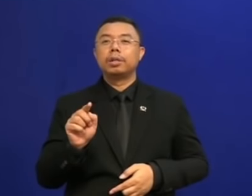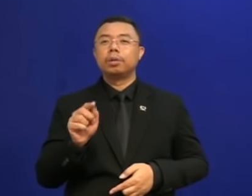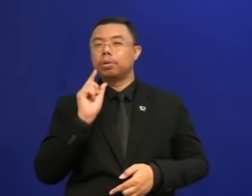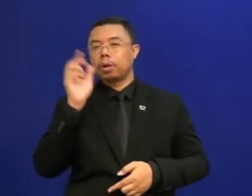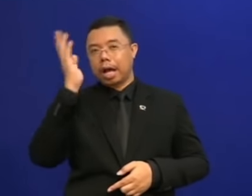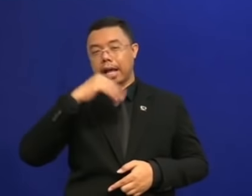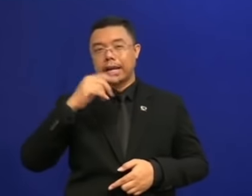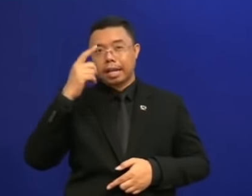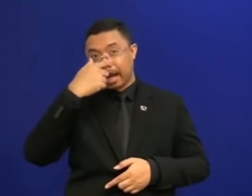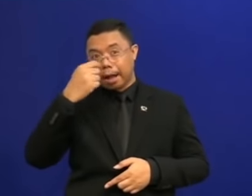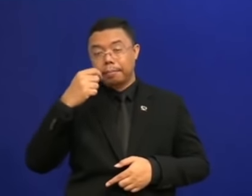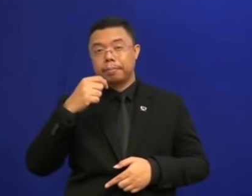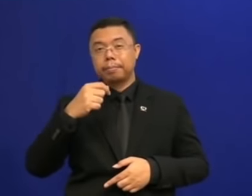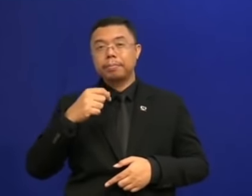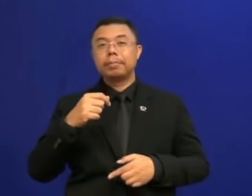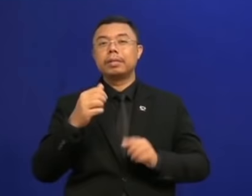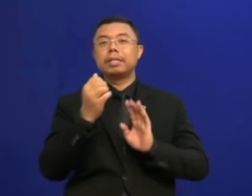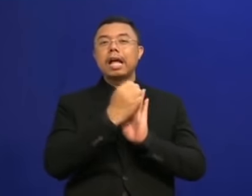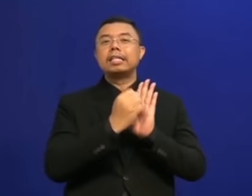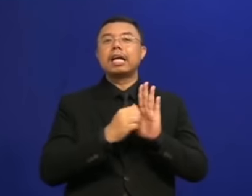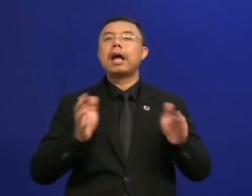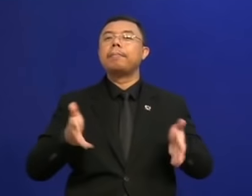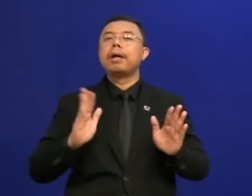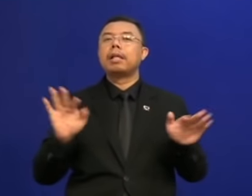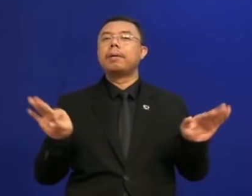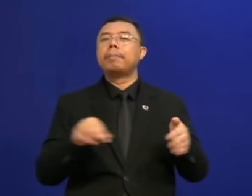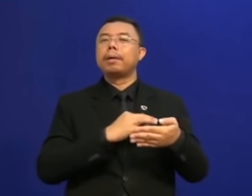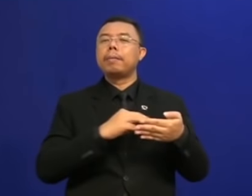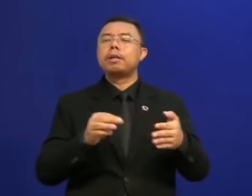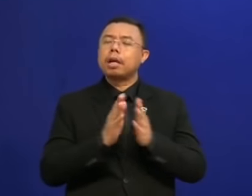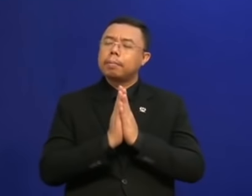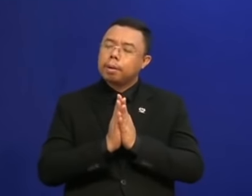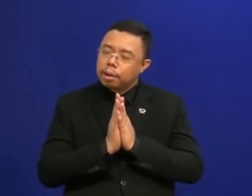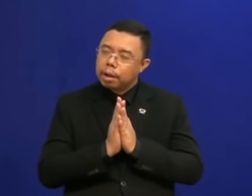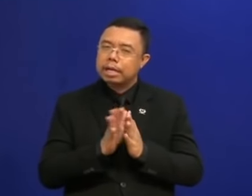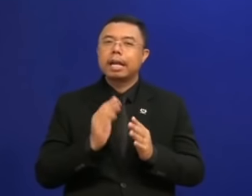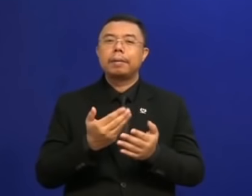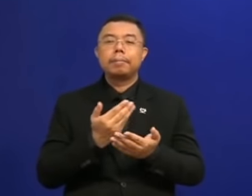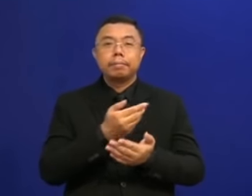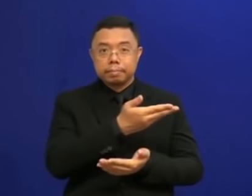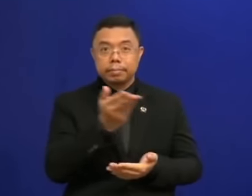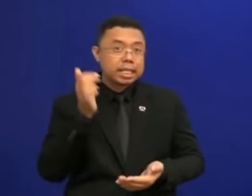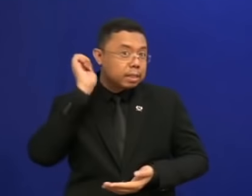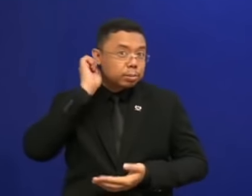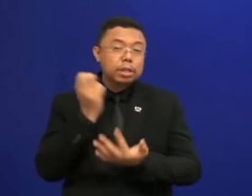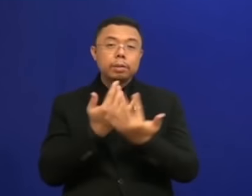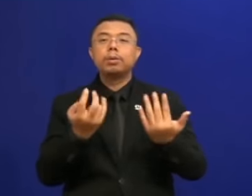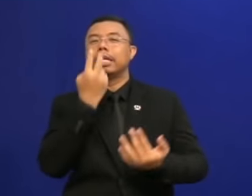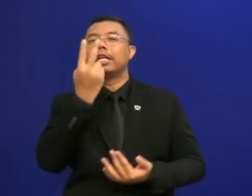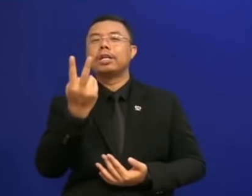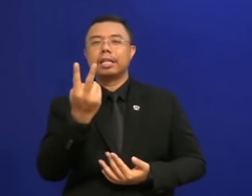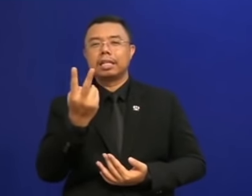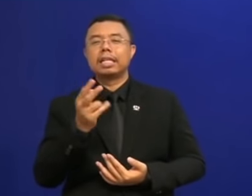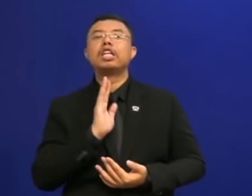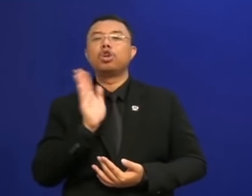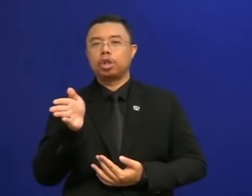Untuk hari Kamis Batak Bermazmur, saya mohon, saya minta ibu-ibu ikut